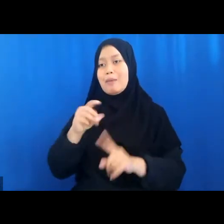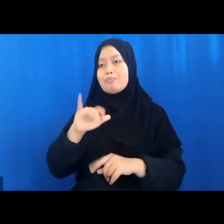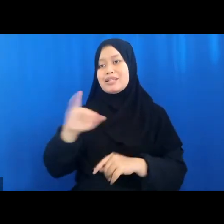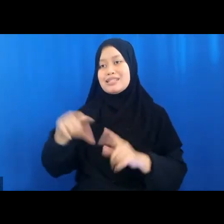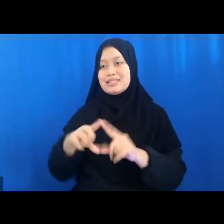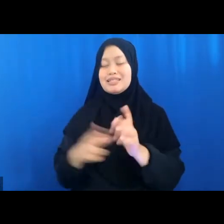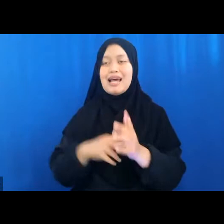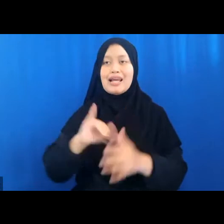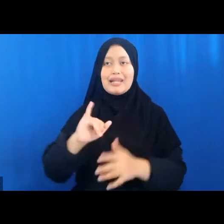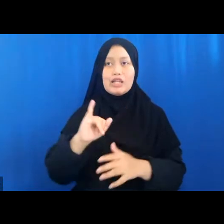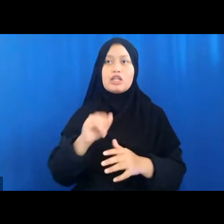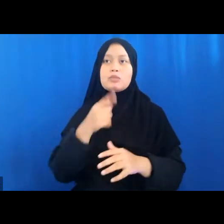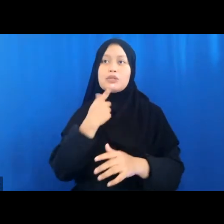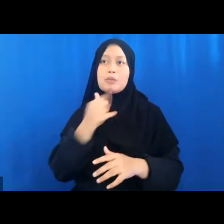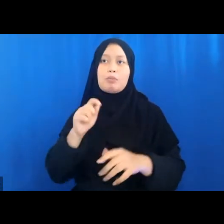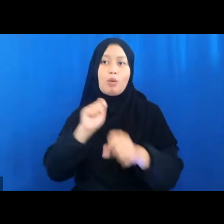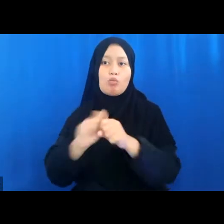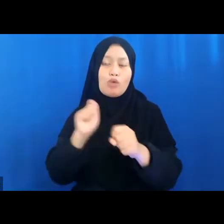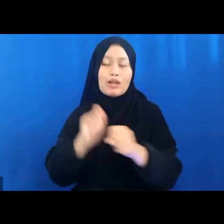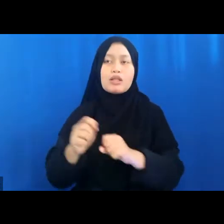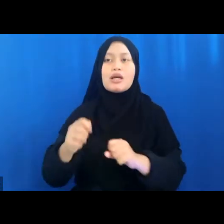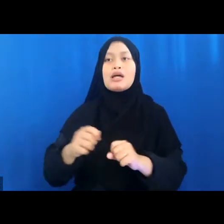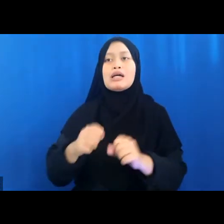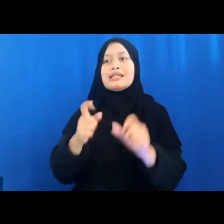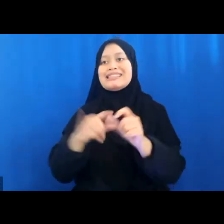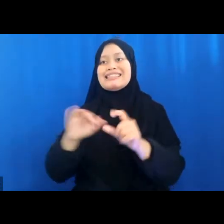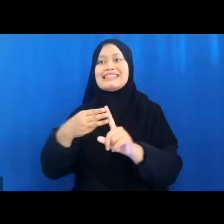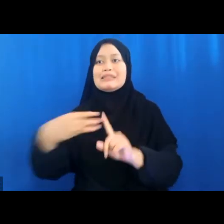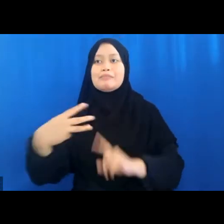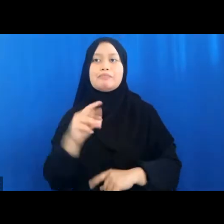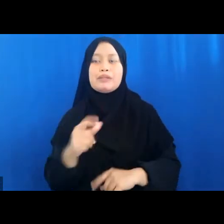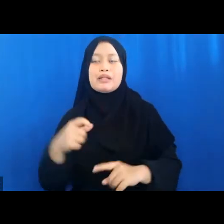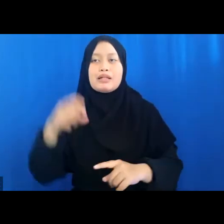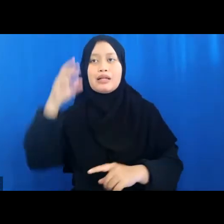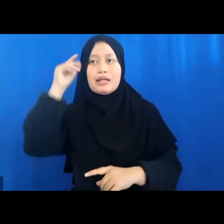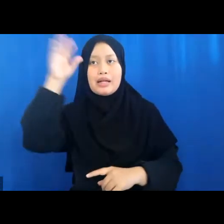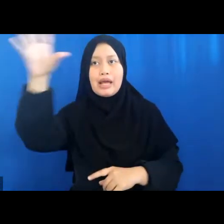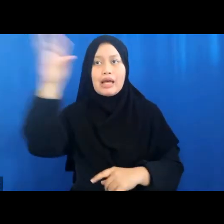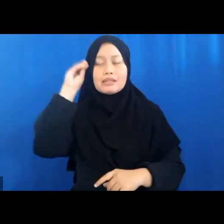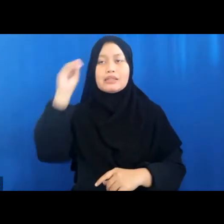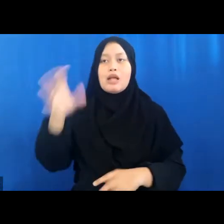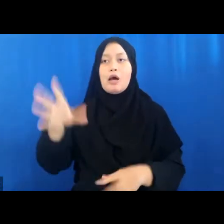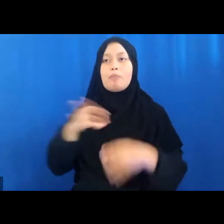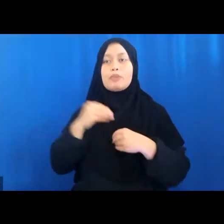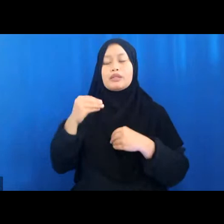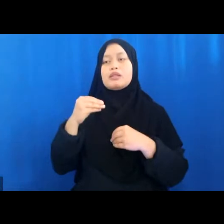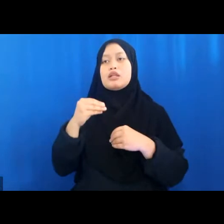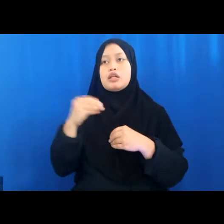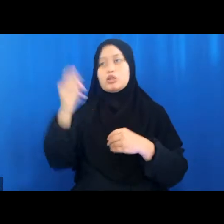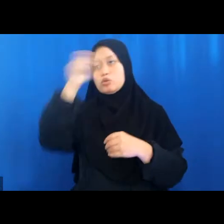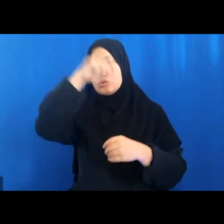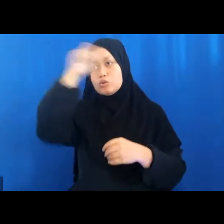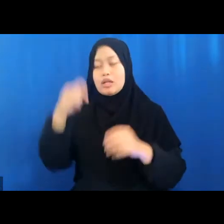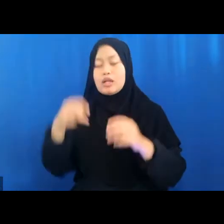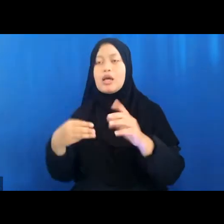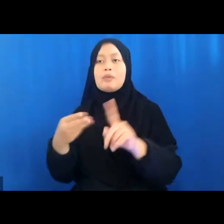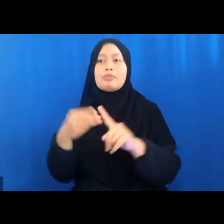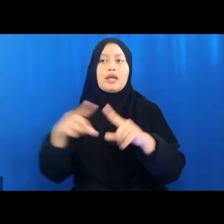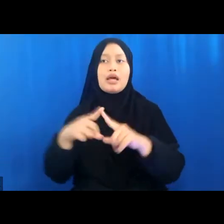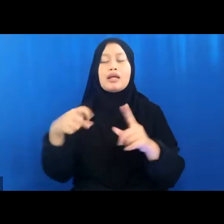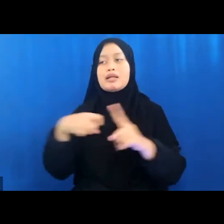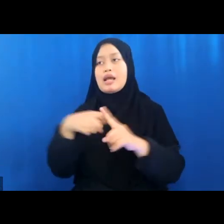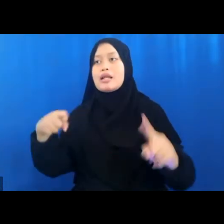siberkreasi memperoleh bacul of Science ya Bie dengan main information Om dari California state